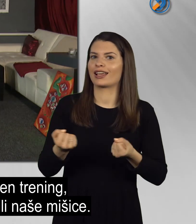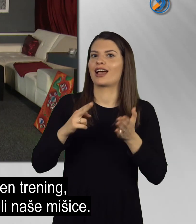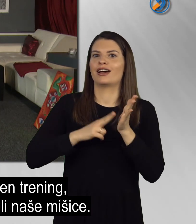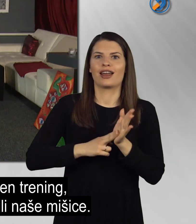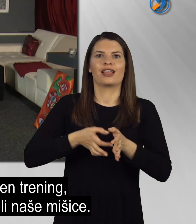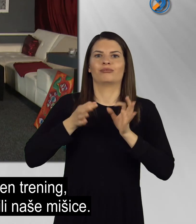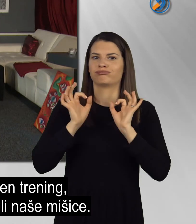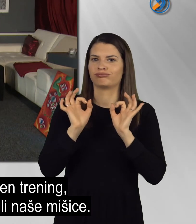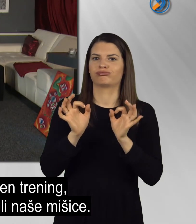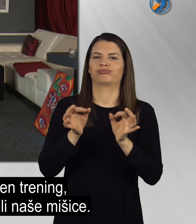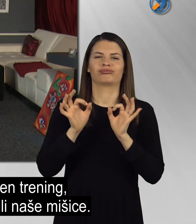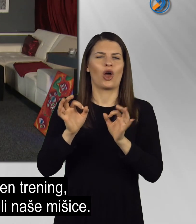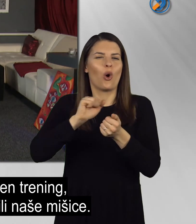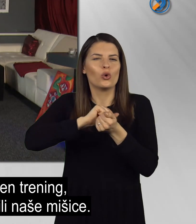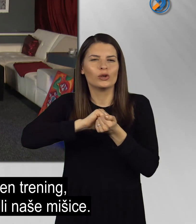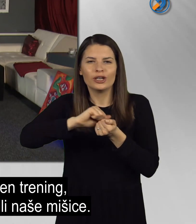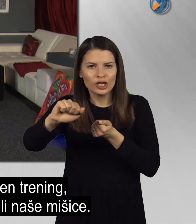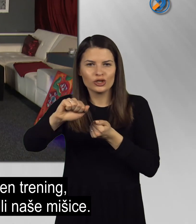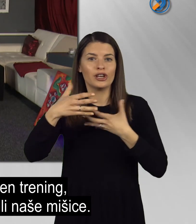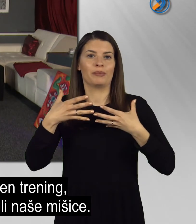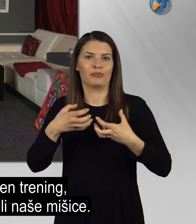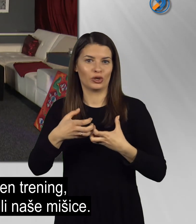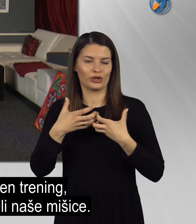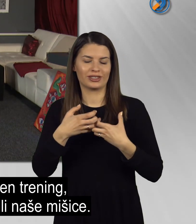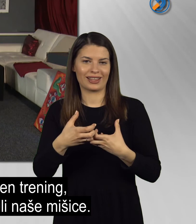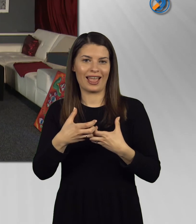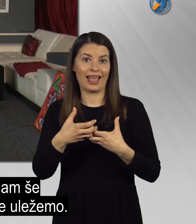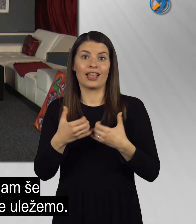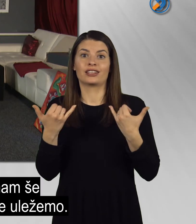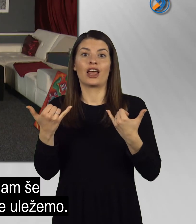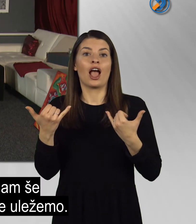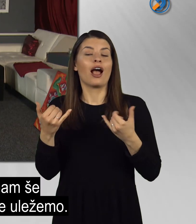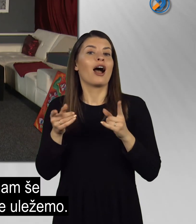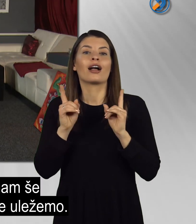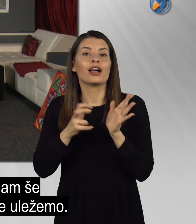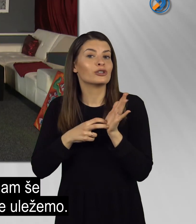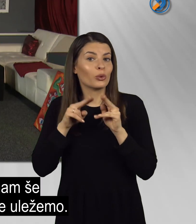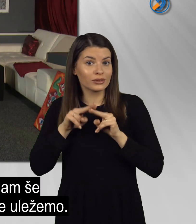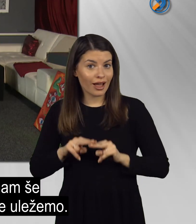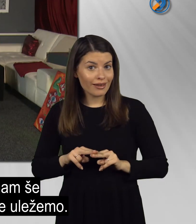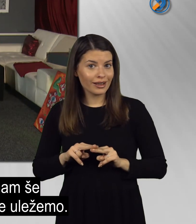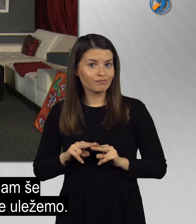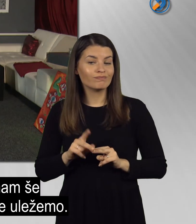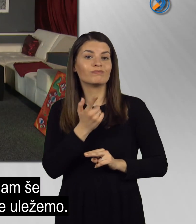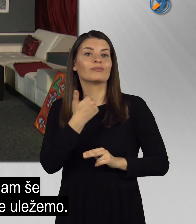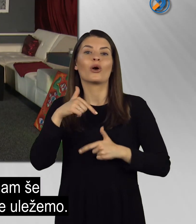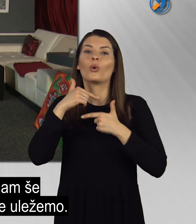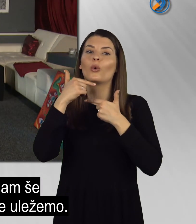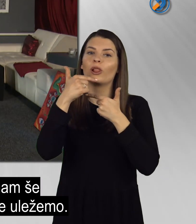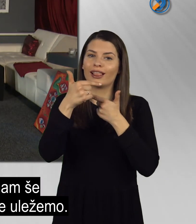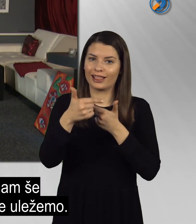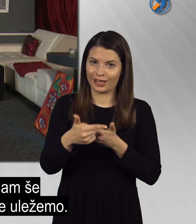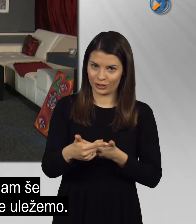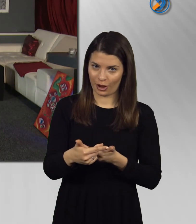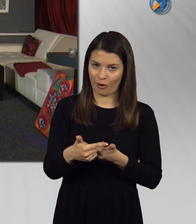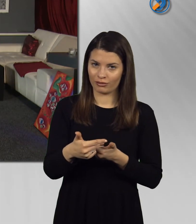res smo dobesedno uničili naše mišice in zdaj vse, kar nam še preostane, je to, da se